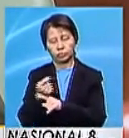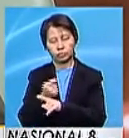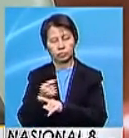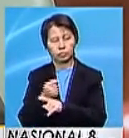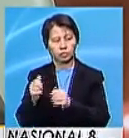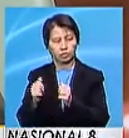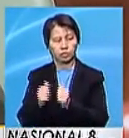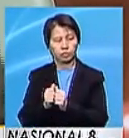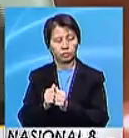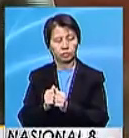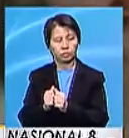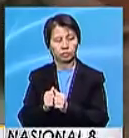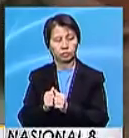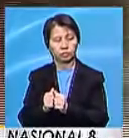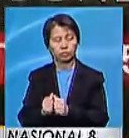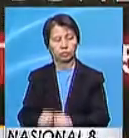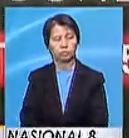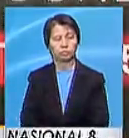dengan production bike.